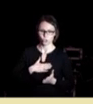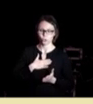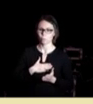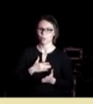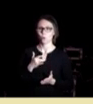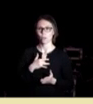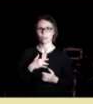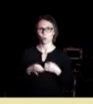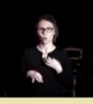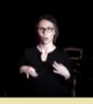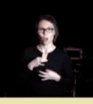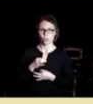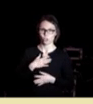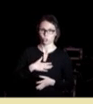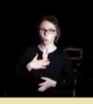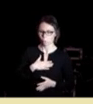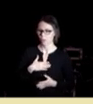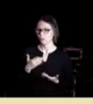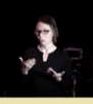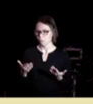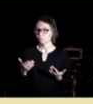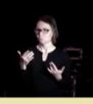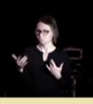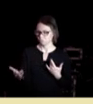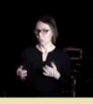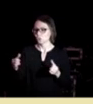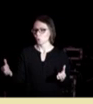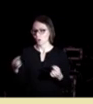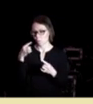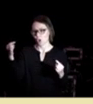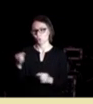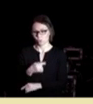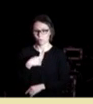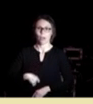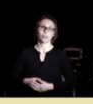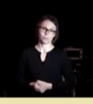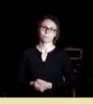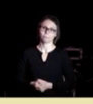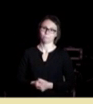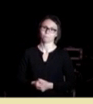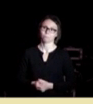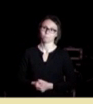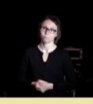hjerte- og karsykdommer. Det blir om mulig et enda større paradoks for meg.